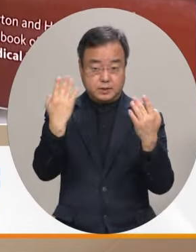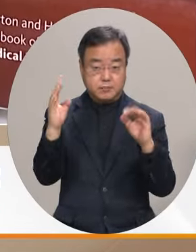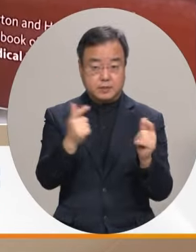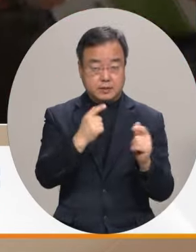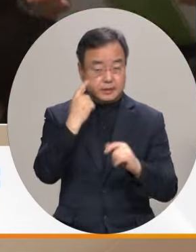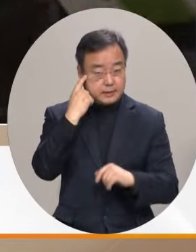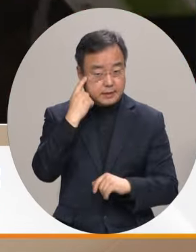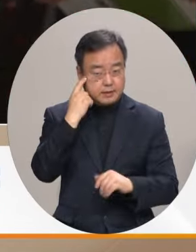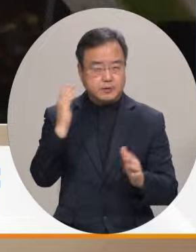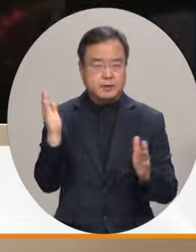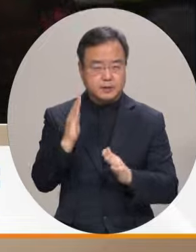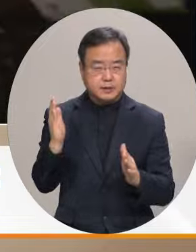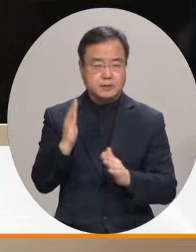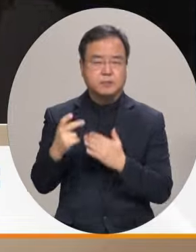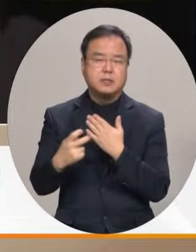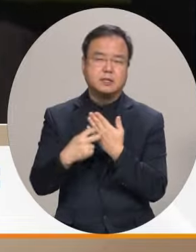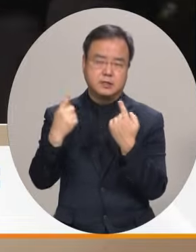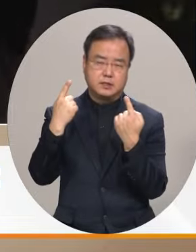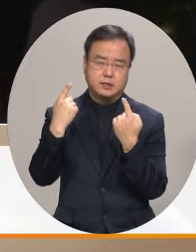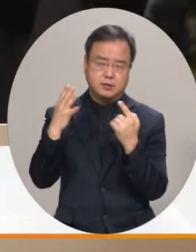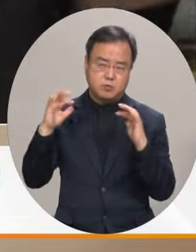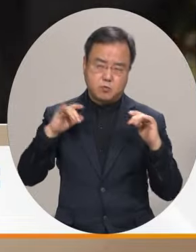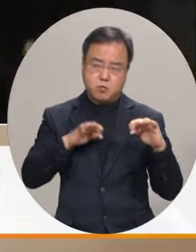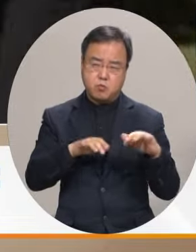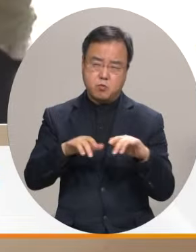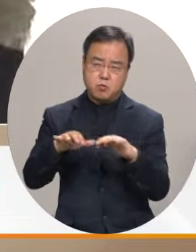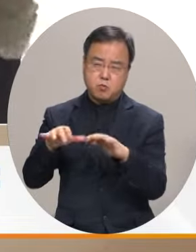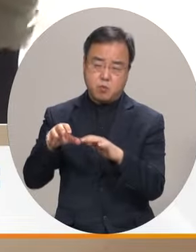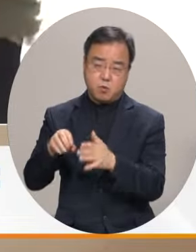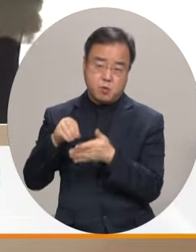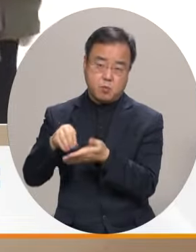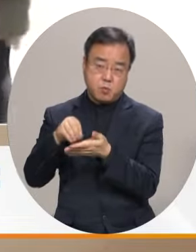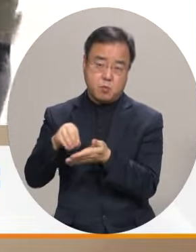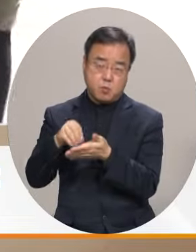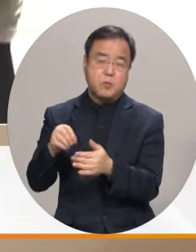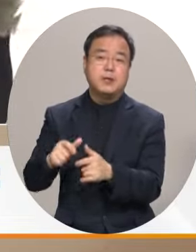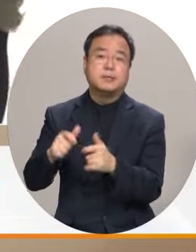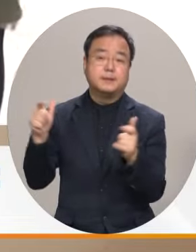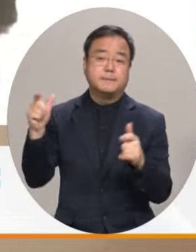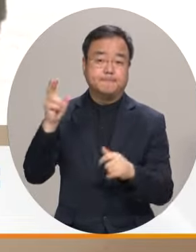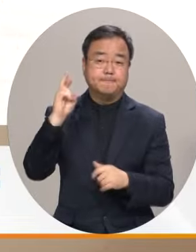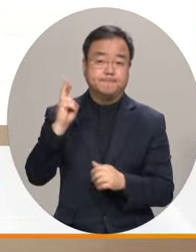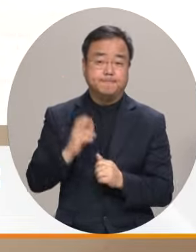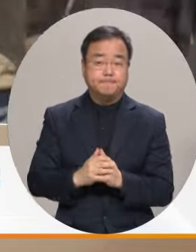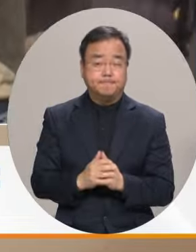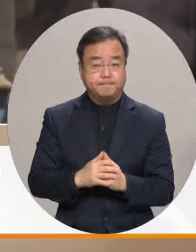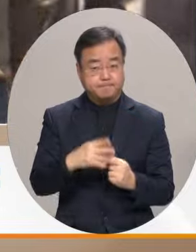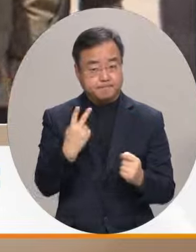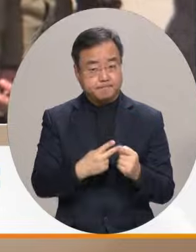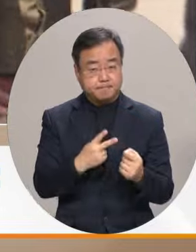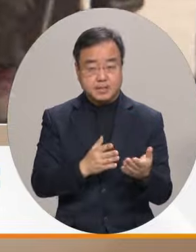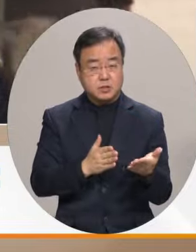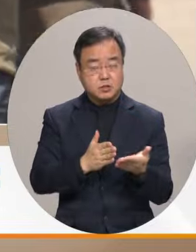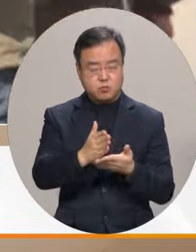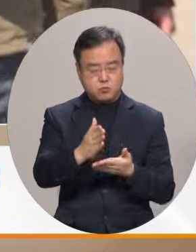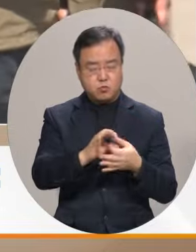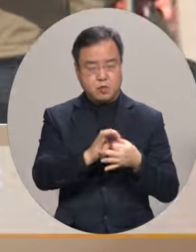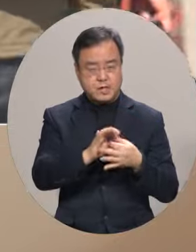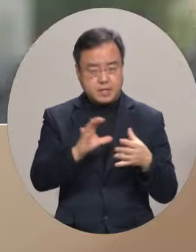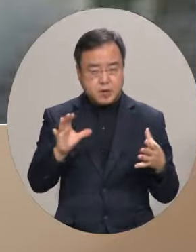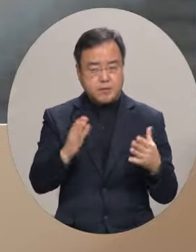학생들이 의대로 조금 더 몰리는 현상들이 일어날 수 있다라는 걸 예상을 해 볼 수 있을 것 같고요 두 번째로 이제 무 공 입학 전형이